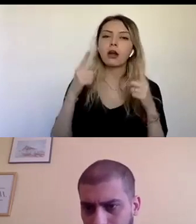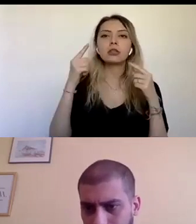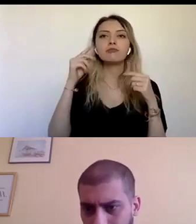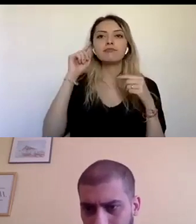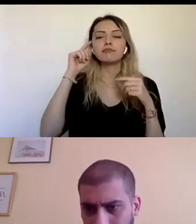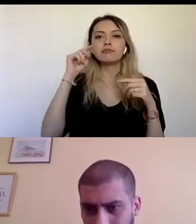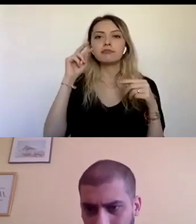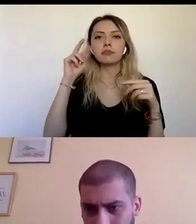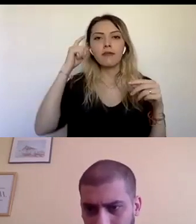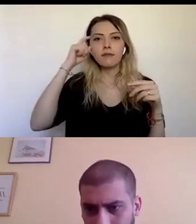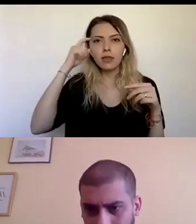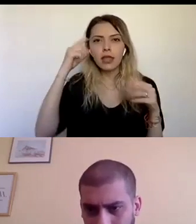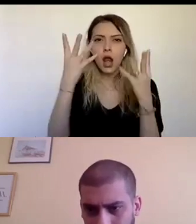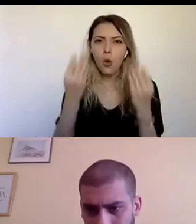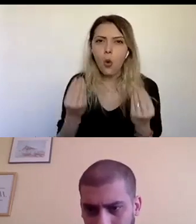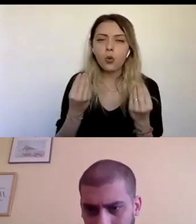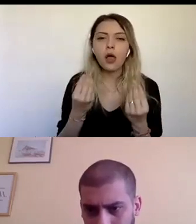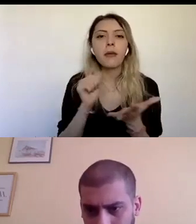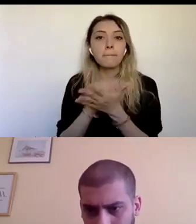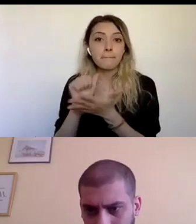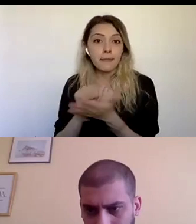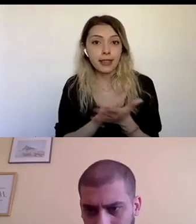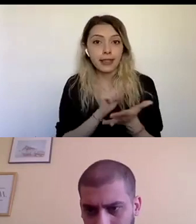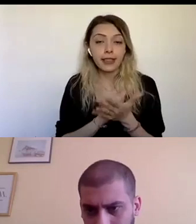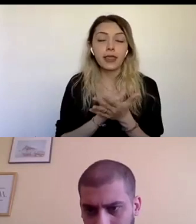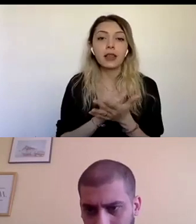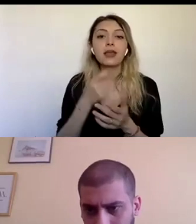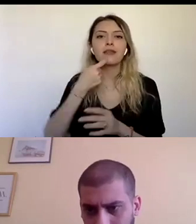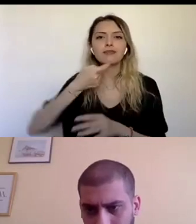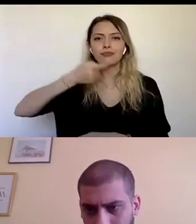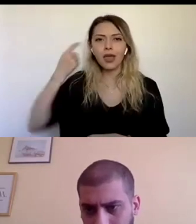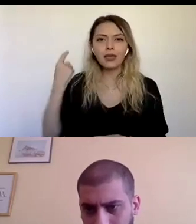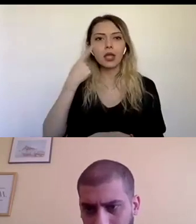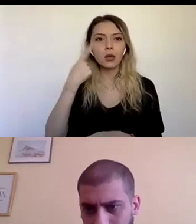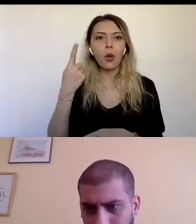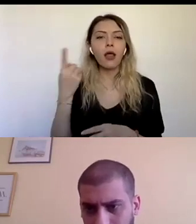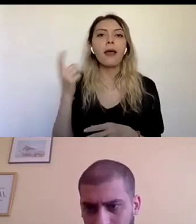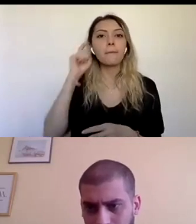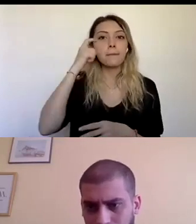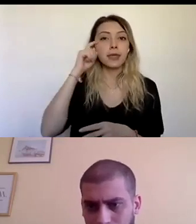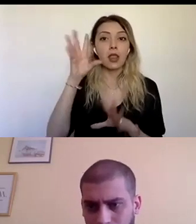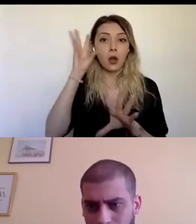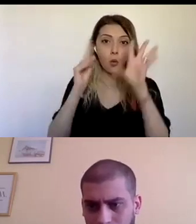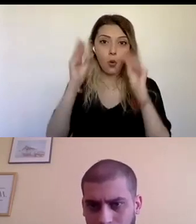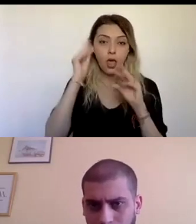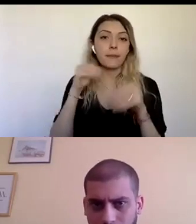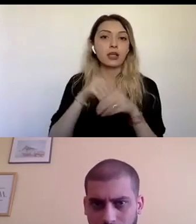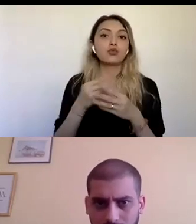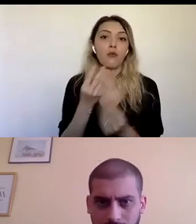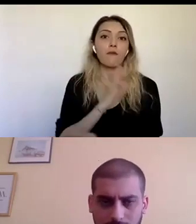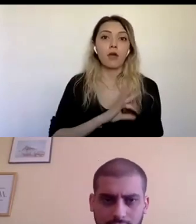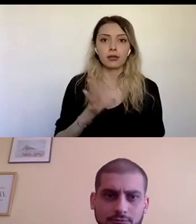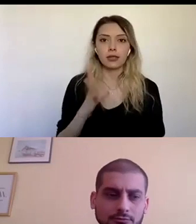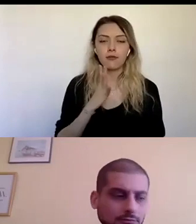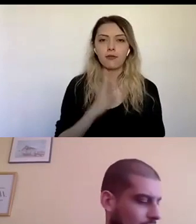siteleri engelleniyor, kimi zaman Türkiye'de tamamen kapanıyor. Bunların geçmiş yönelik verilerini görmek açısından da bize birçok